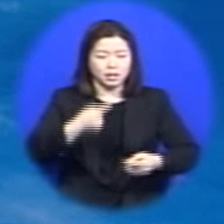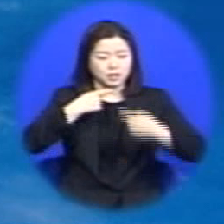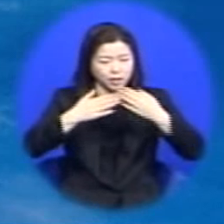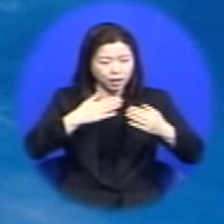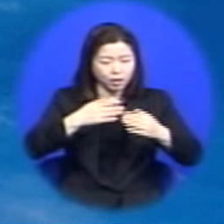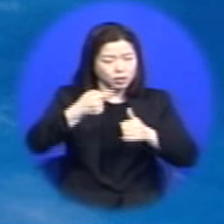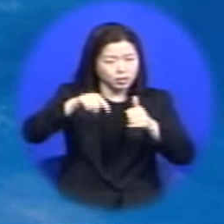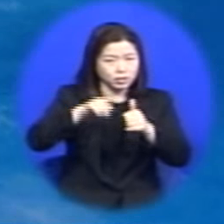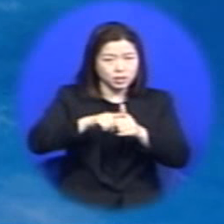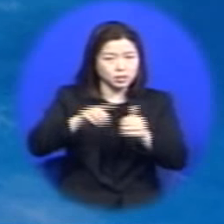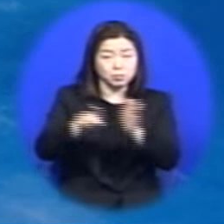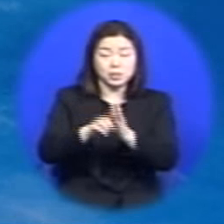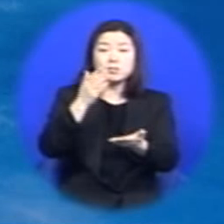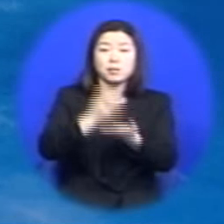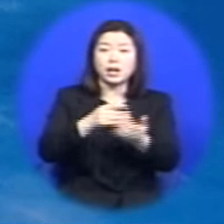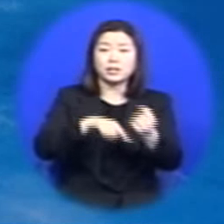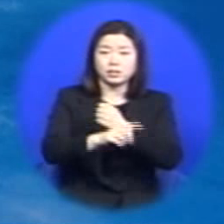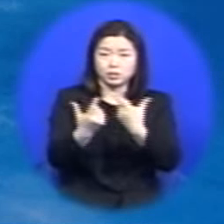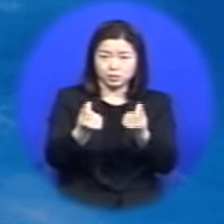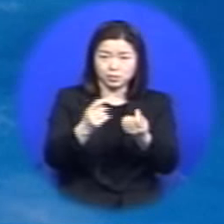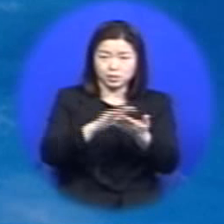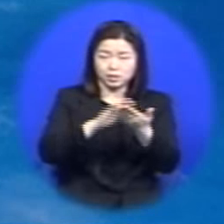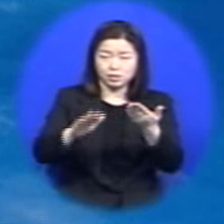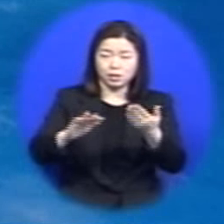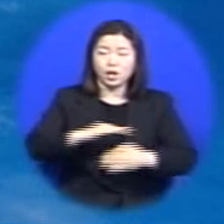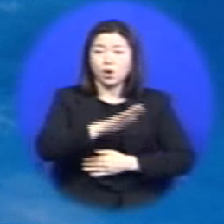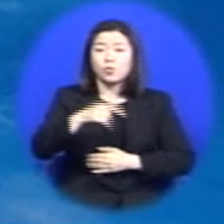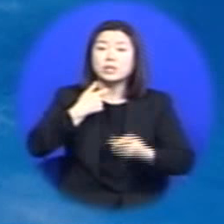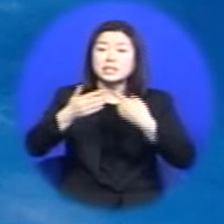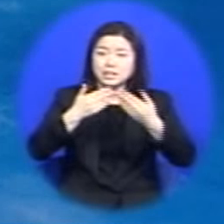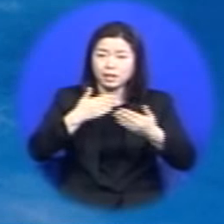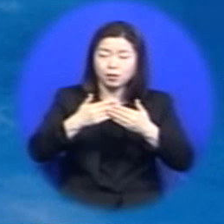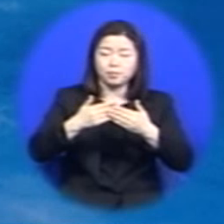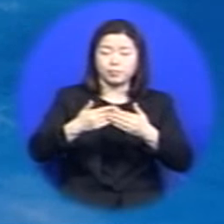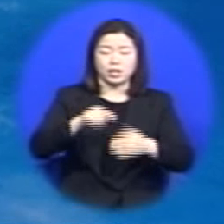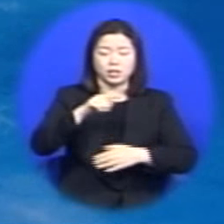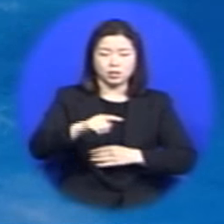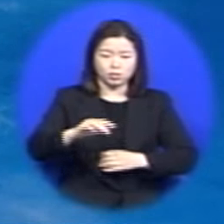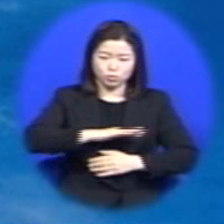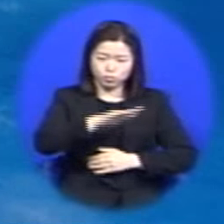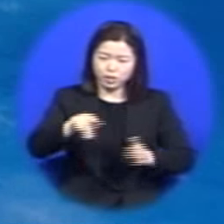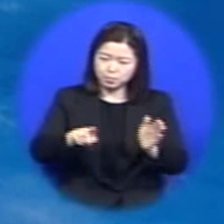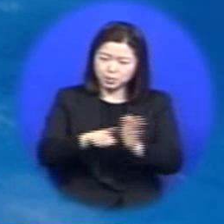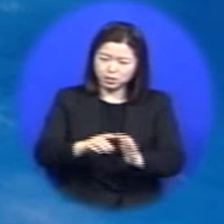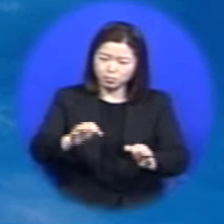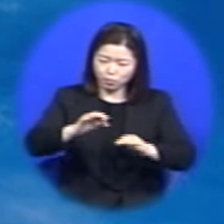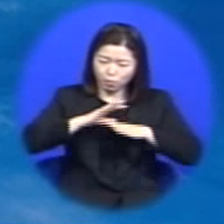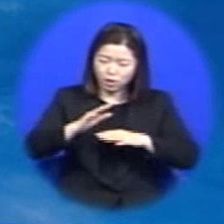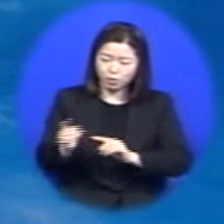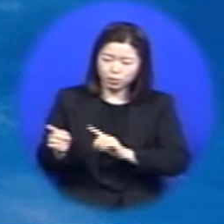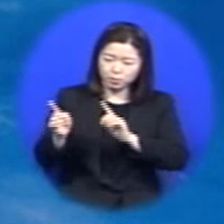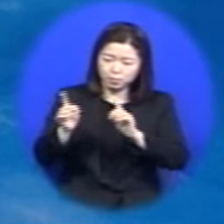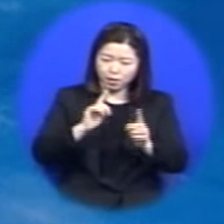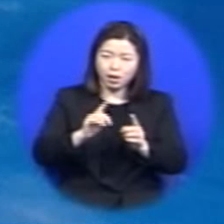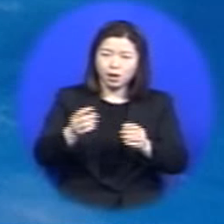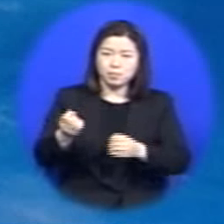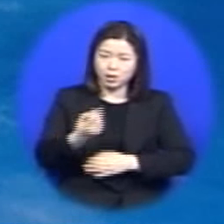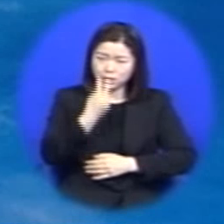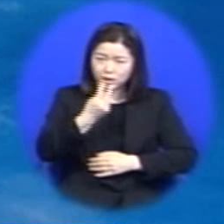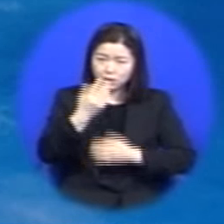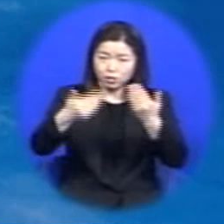사실 체험은 우리를 굉장히 놀라우게 믿음을 일으켜요. 기도응답의 체험, 어떤